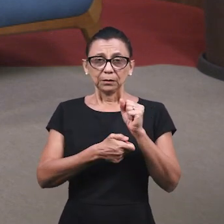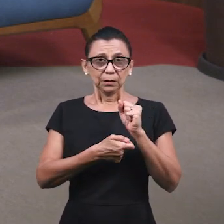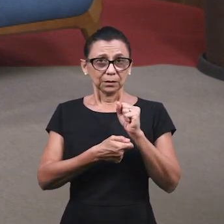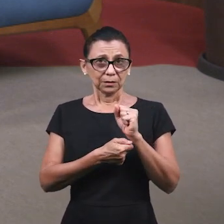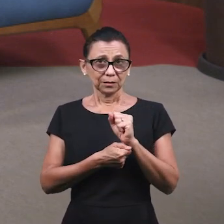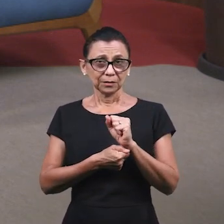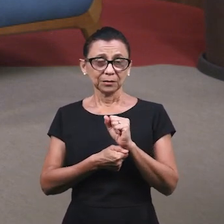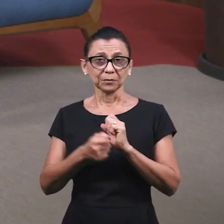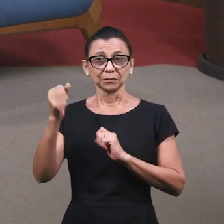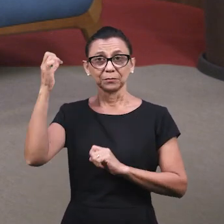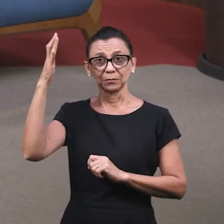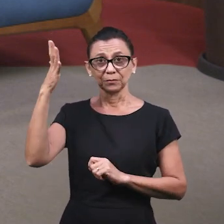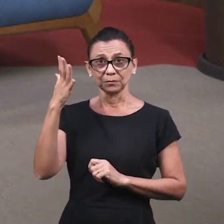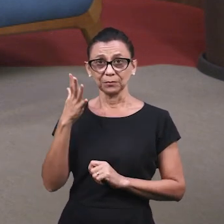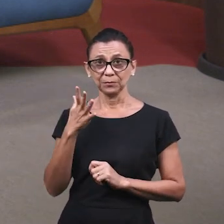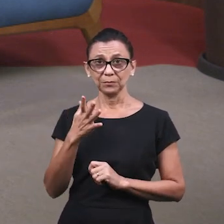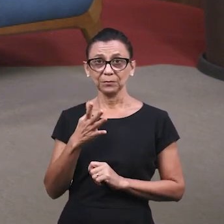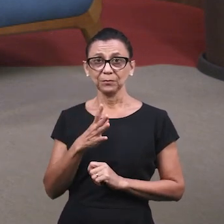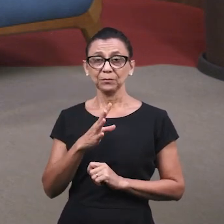la révélation.